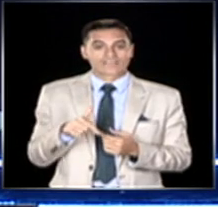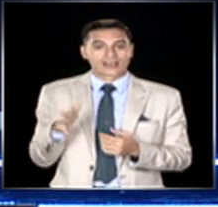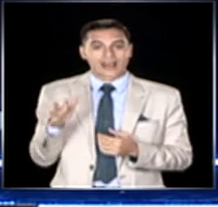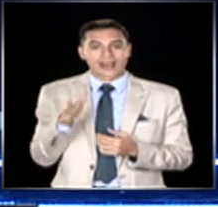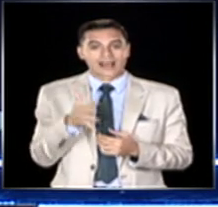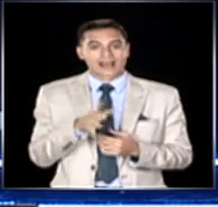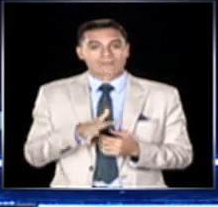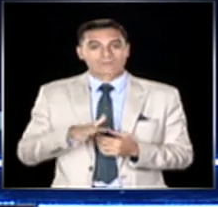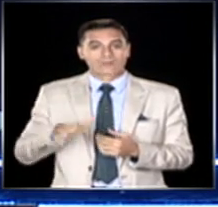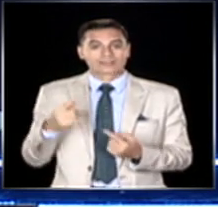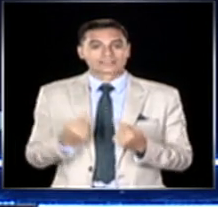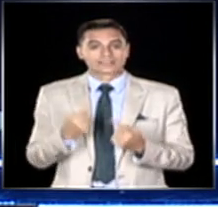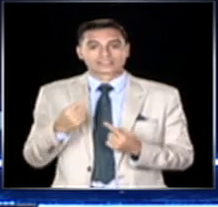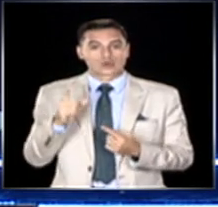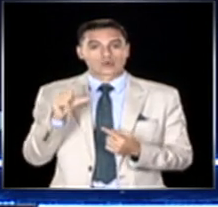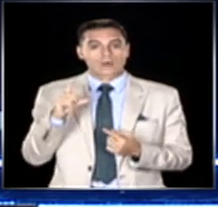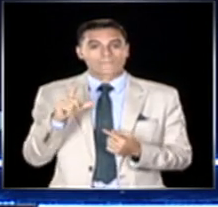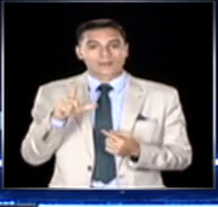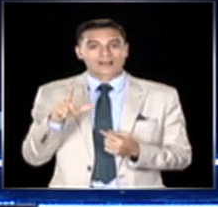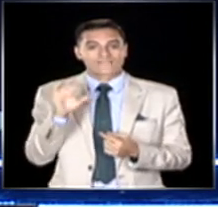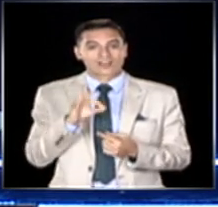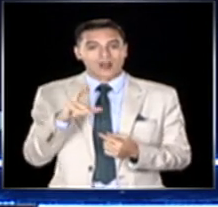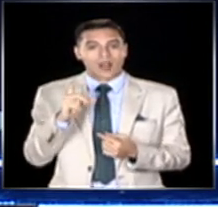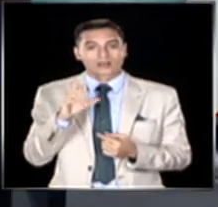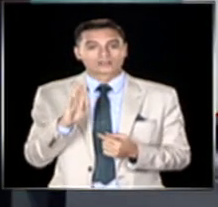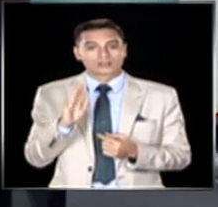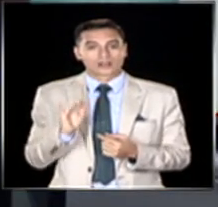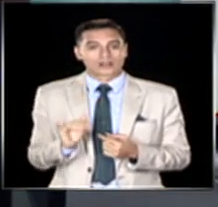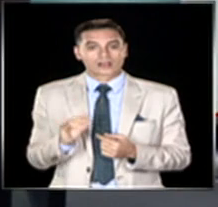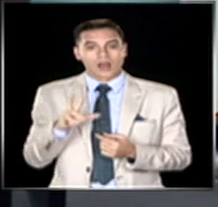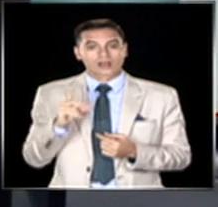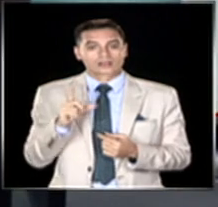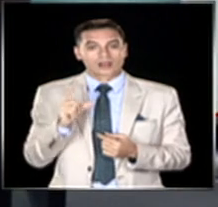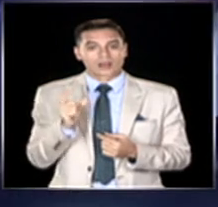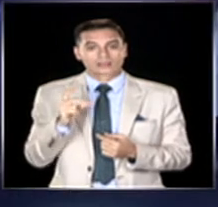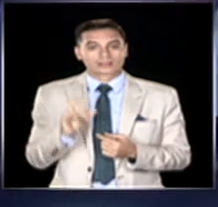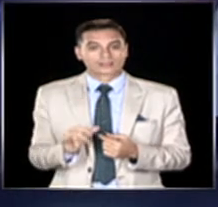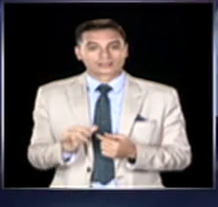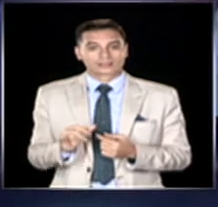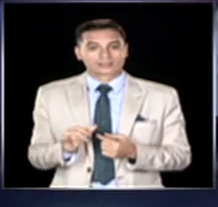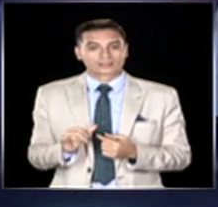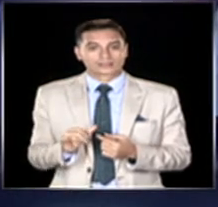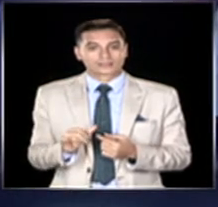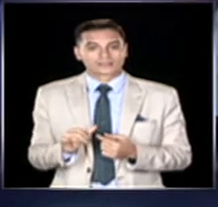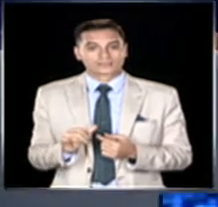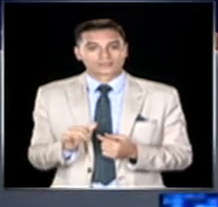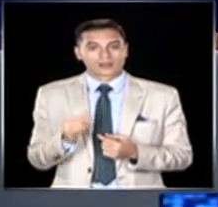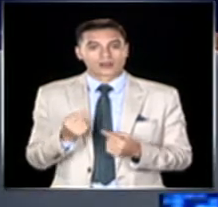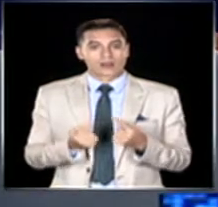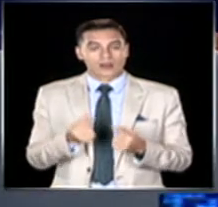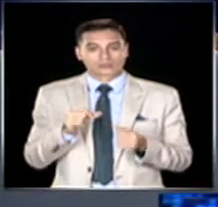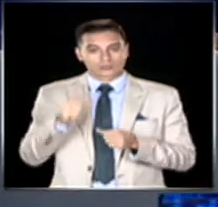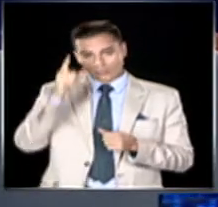روبن؟ المحيط الأطلسي، الأطلنطي. ما هو أكثر العناصر شيوعا